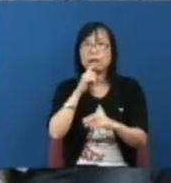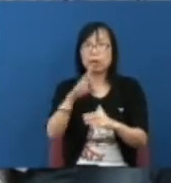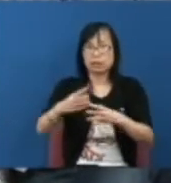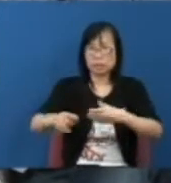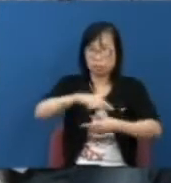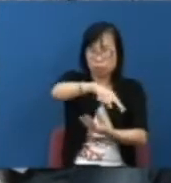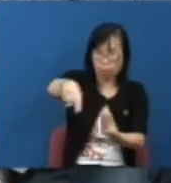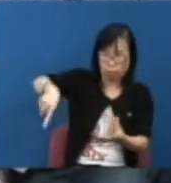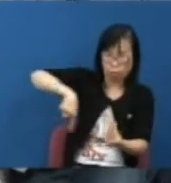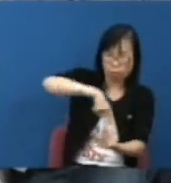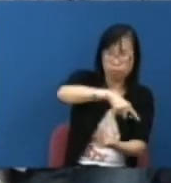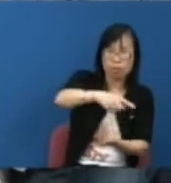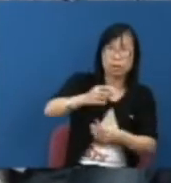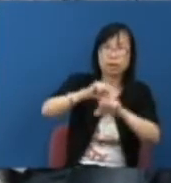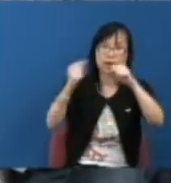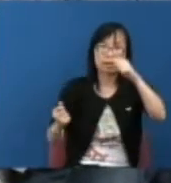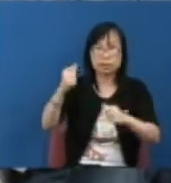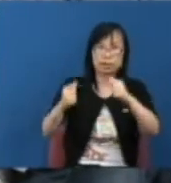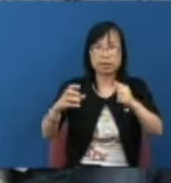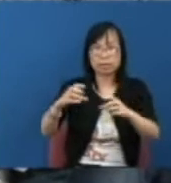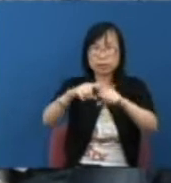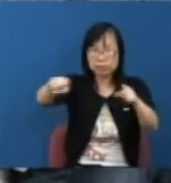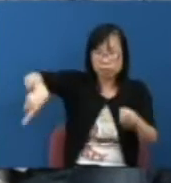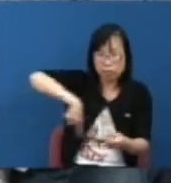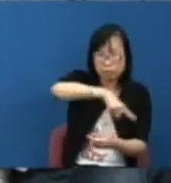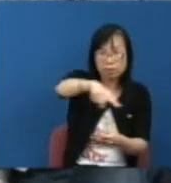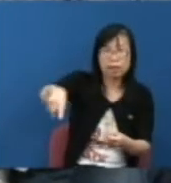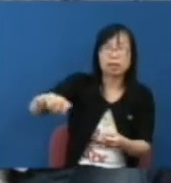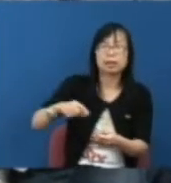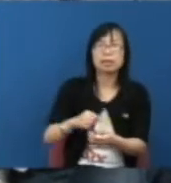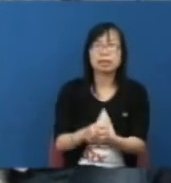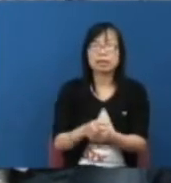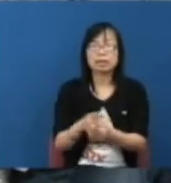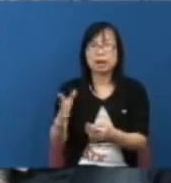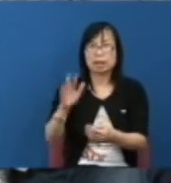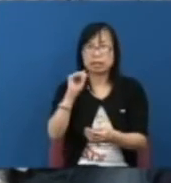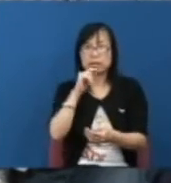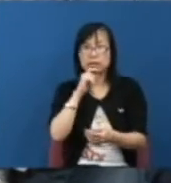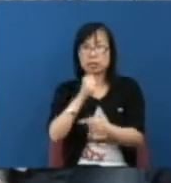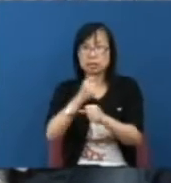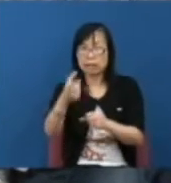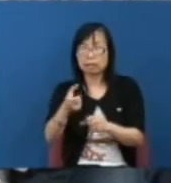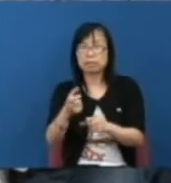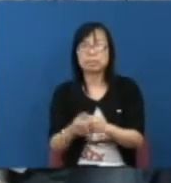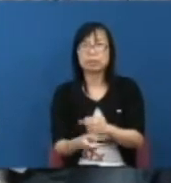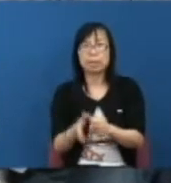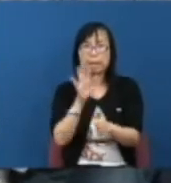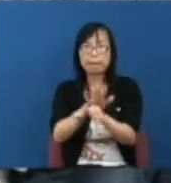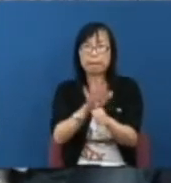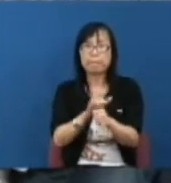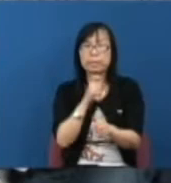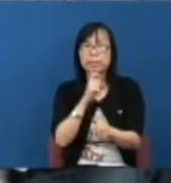做一啲建築嘅材料，咁嗰啲我相信造價方面可能有幫助啦，對於個業主。另一方面真